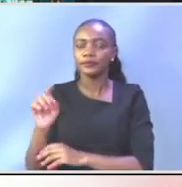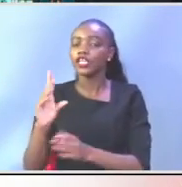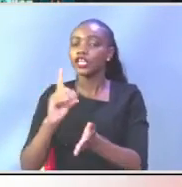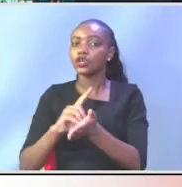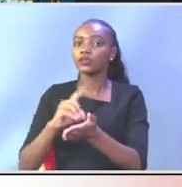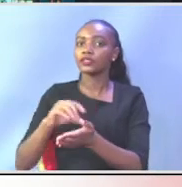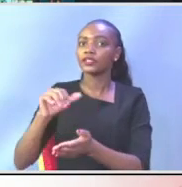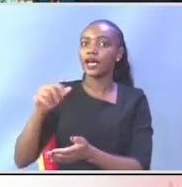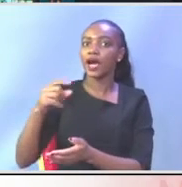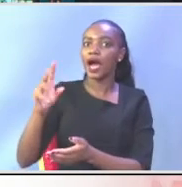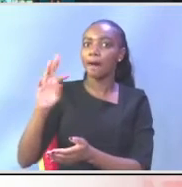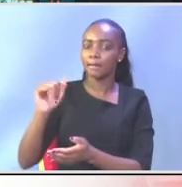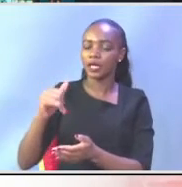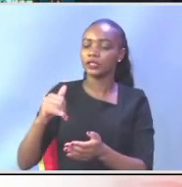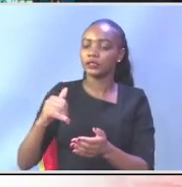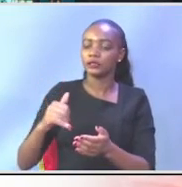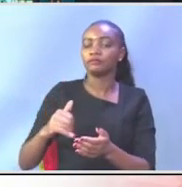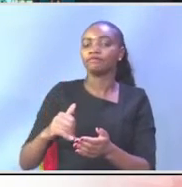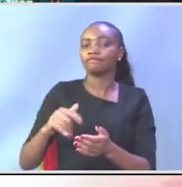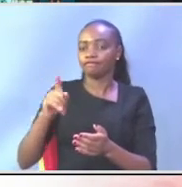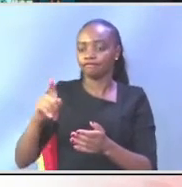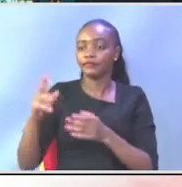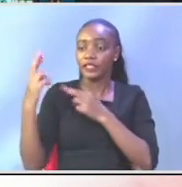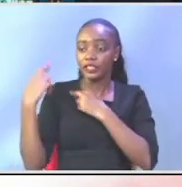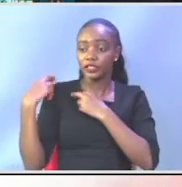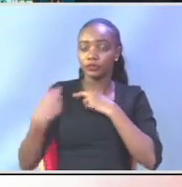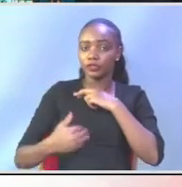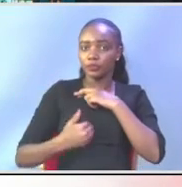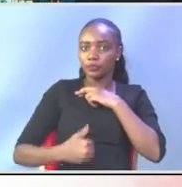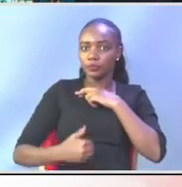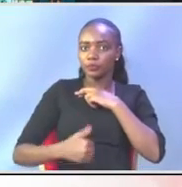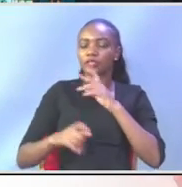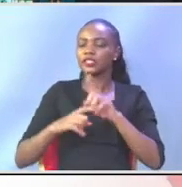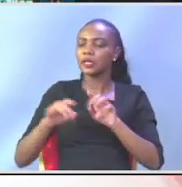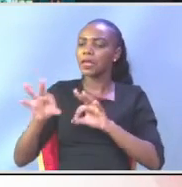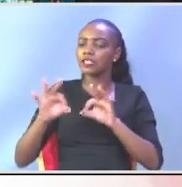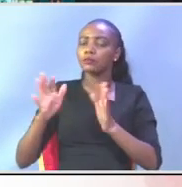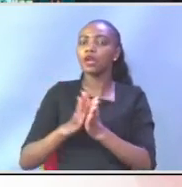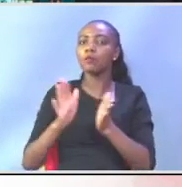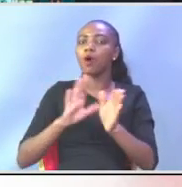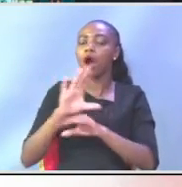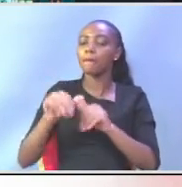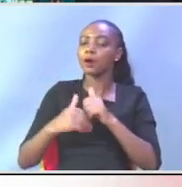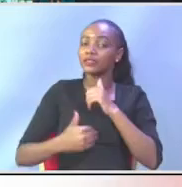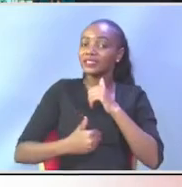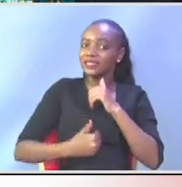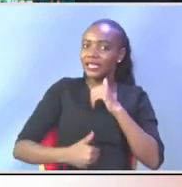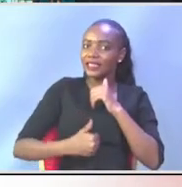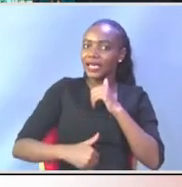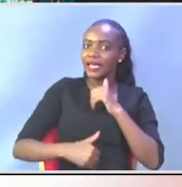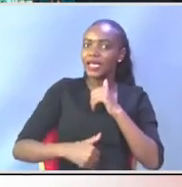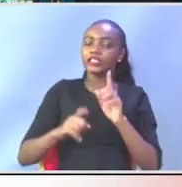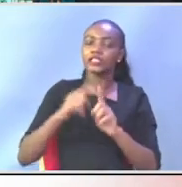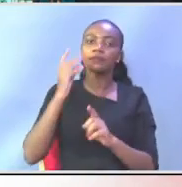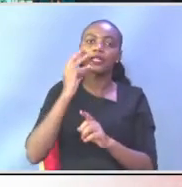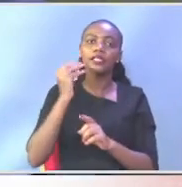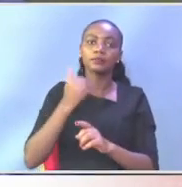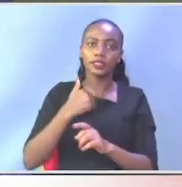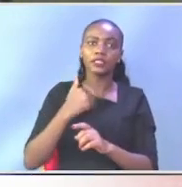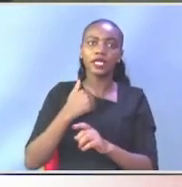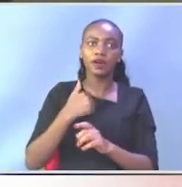Yosef, mpasuaji mkuu aliyefanikisha shughuli hiyo na kutoa mwanga zaidi kuhusu upasuaji wenyewe na uzoefu wake kwenye fani